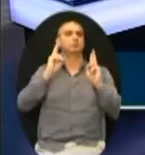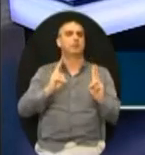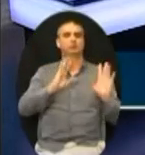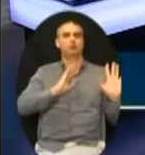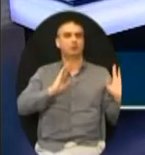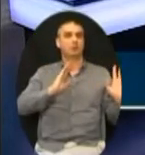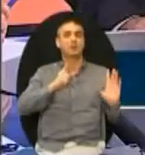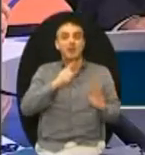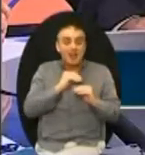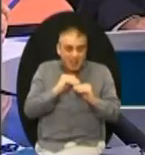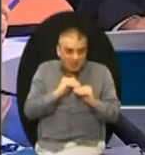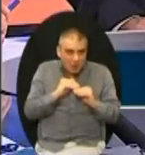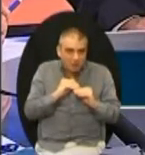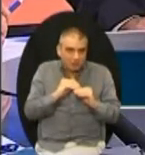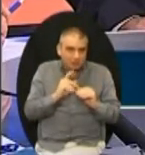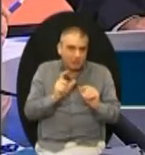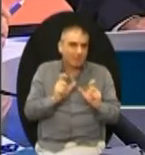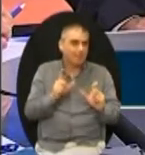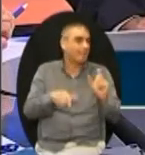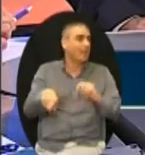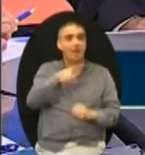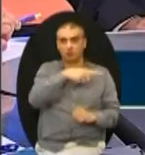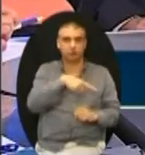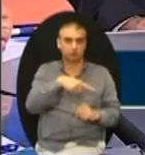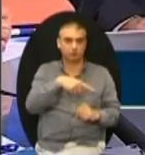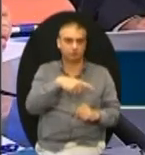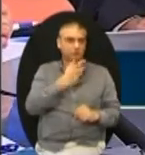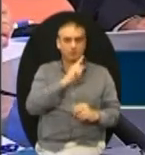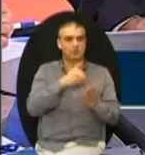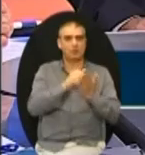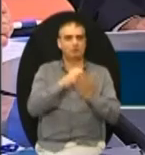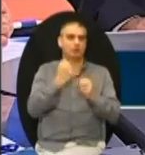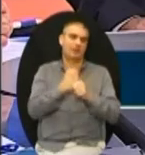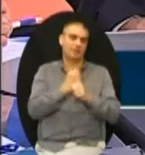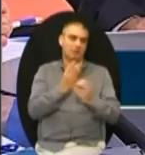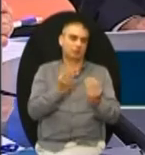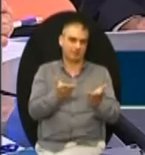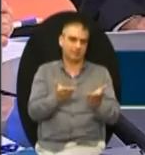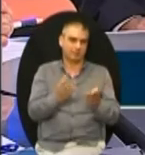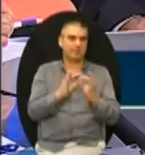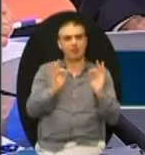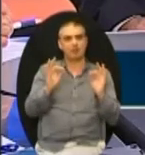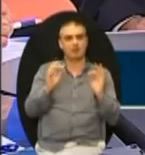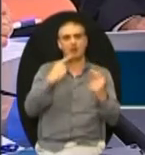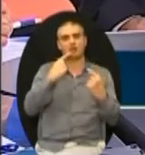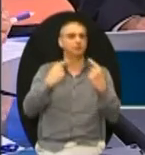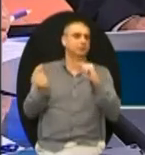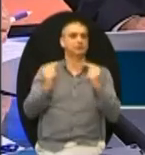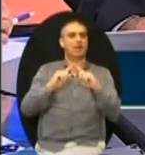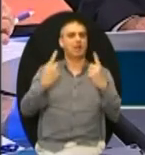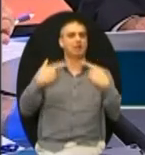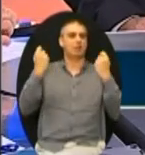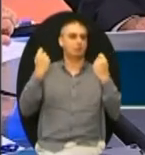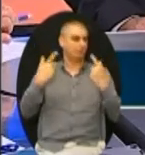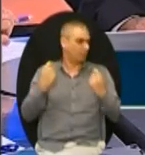הסחף. זה לפחות ימנע מכמה אנשים שלא להמשיך ולעשות את הדברים האלה, ולהתחיל לפתח שיח אחר